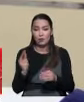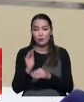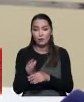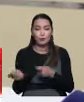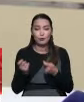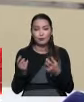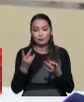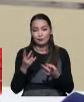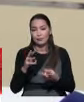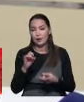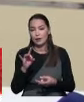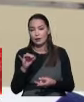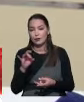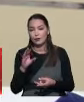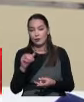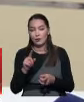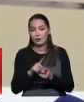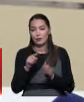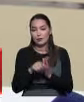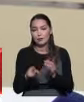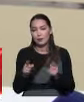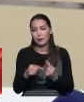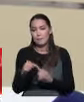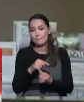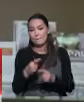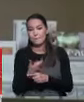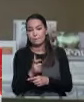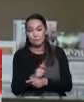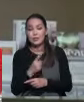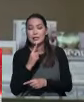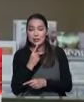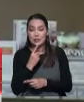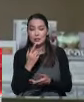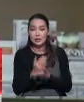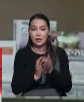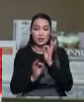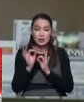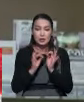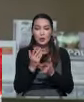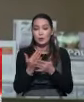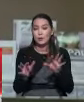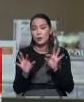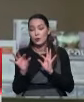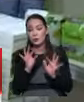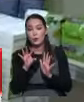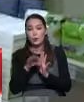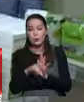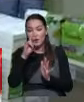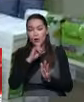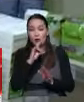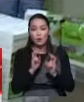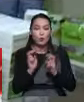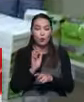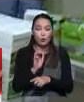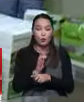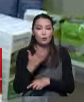ол кішігірім бизнеске өте қиын. Дәрілік заттарды таңбалаудың енгізілуі отандық өндірушілерге де